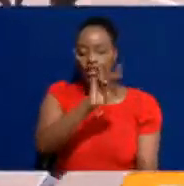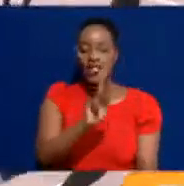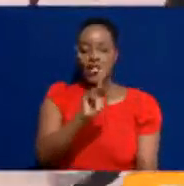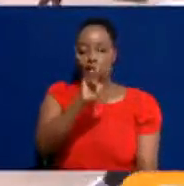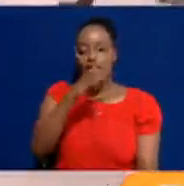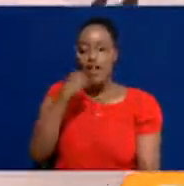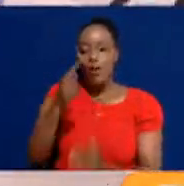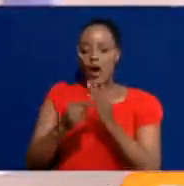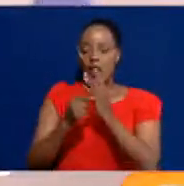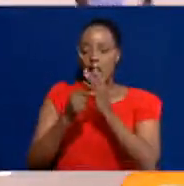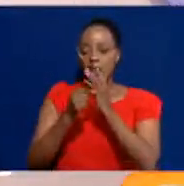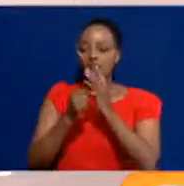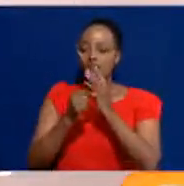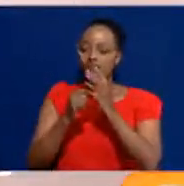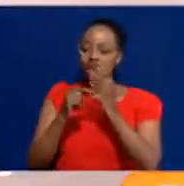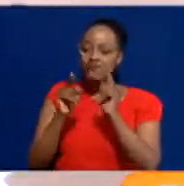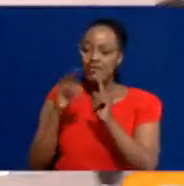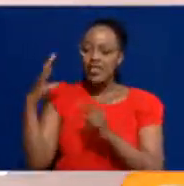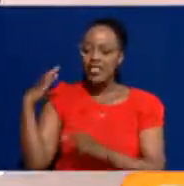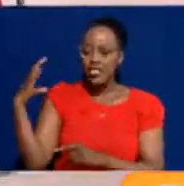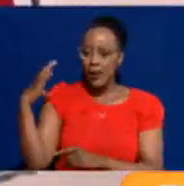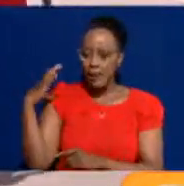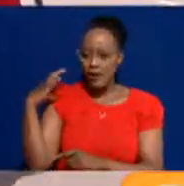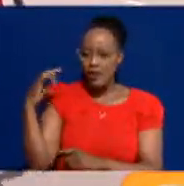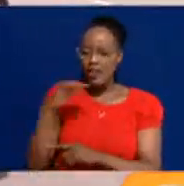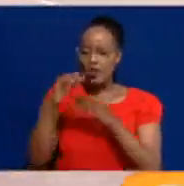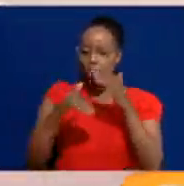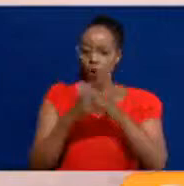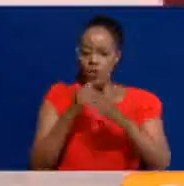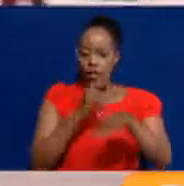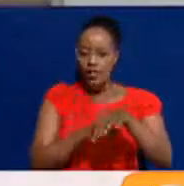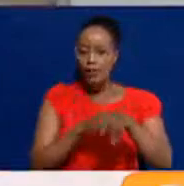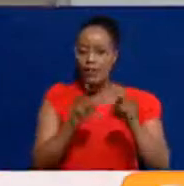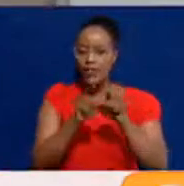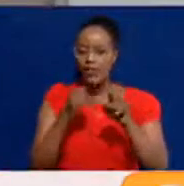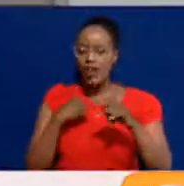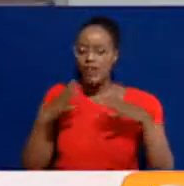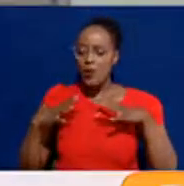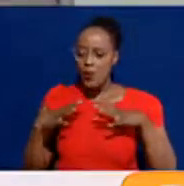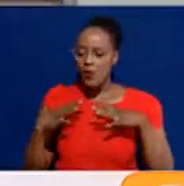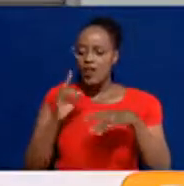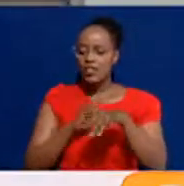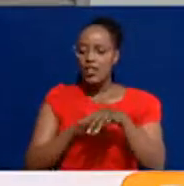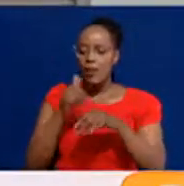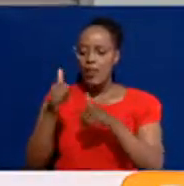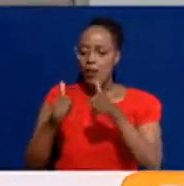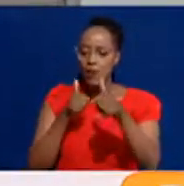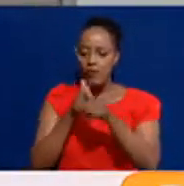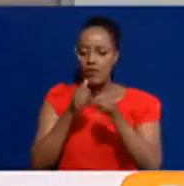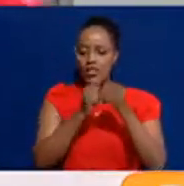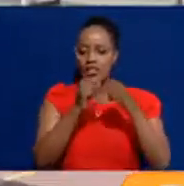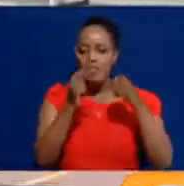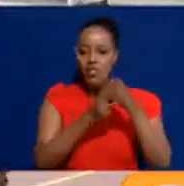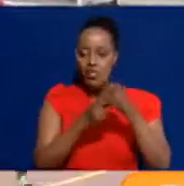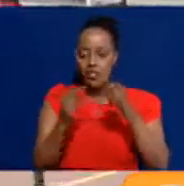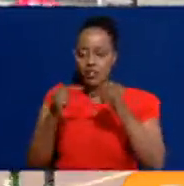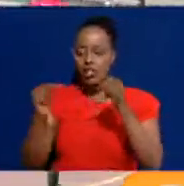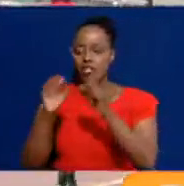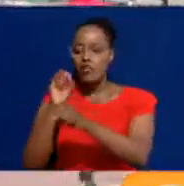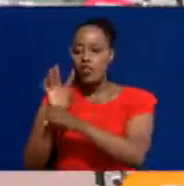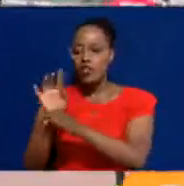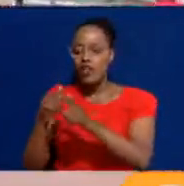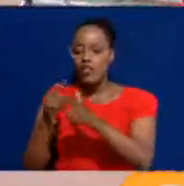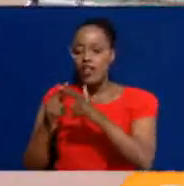ndio mabingwa watetezi walizidiwa maarifa kwenye vipindi vyote wakienda mapumzikoni wakiwa nyuma kwa mabao 17 kwa 14 kabla